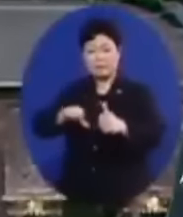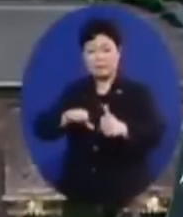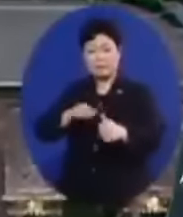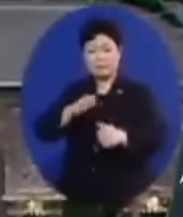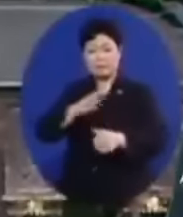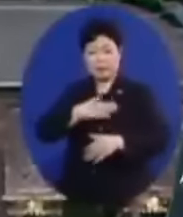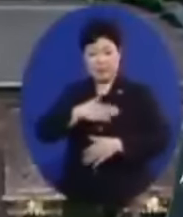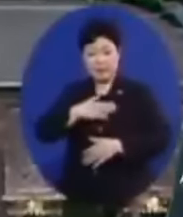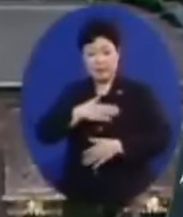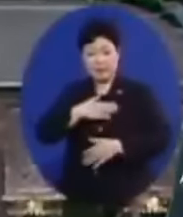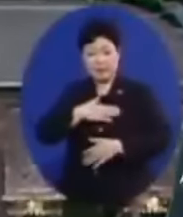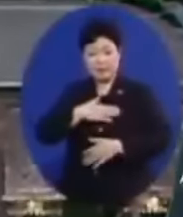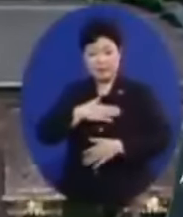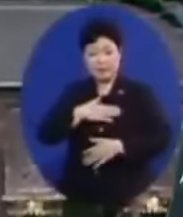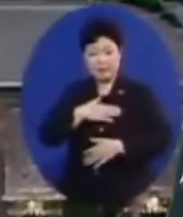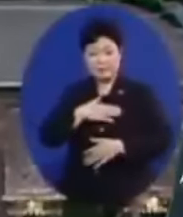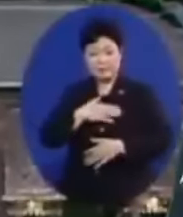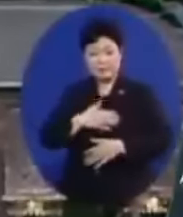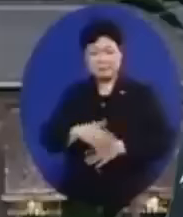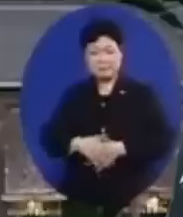내가